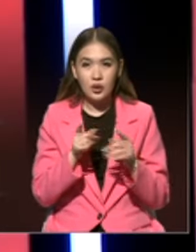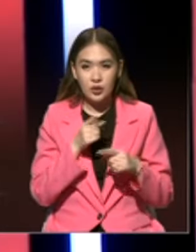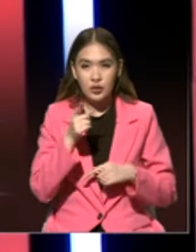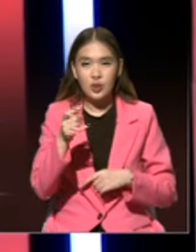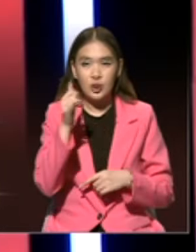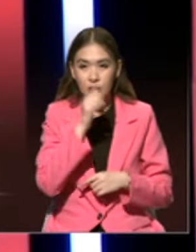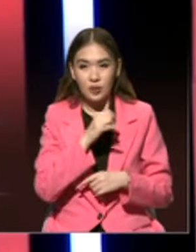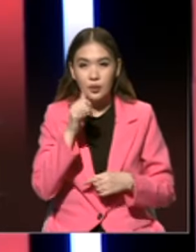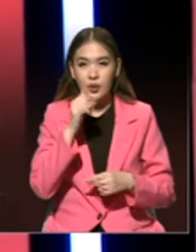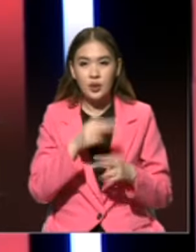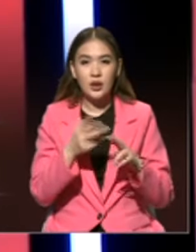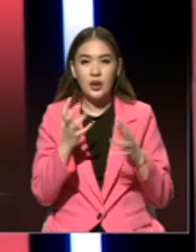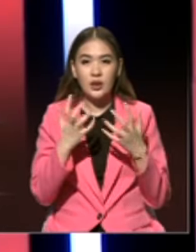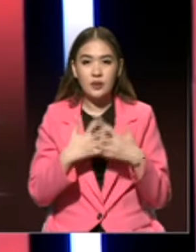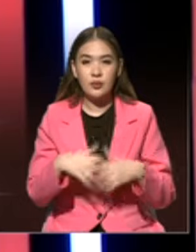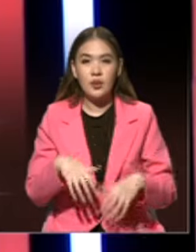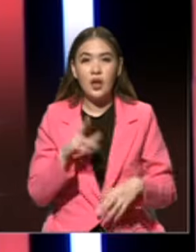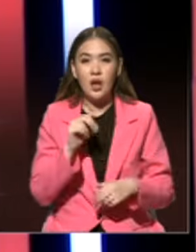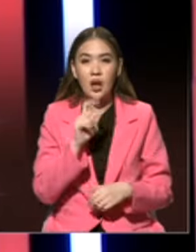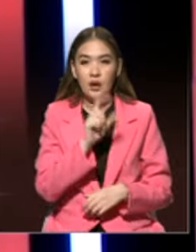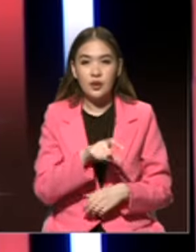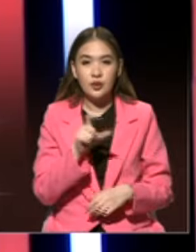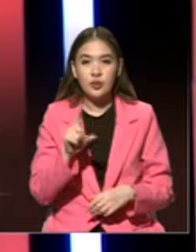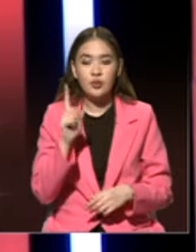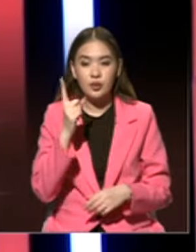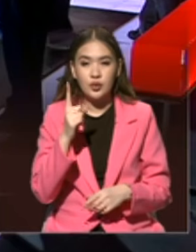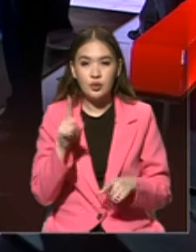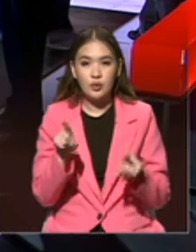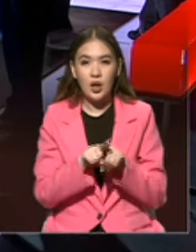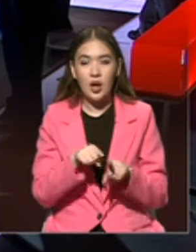Есепті дәл осылай жаңағы азаматтар айтқандай аяқтауға не кедергі?